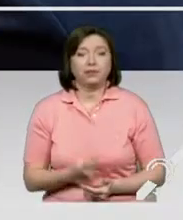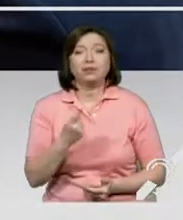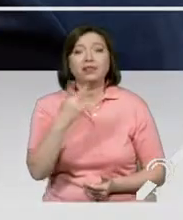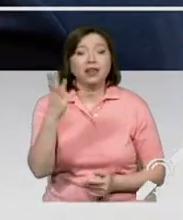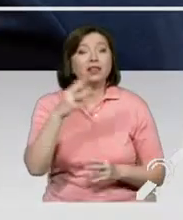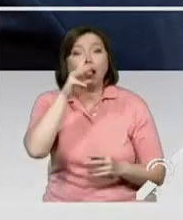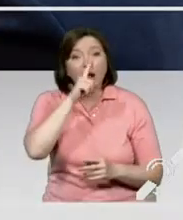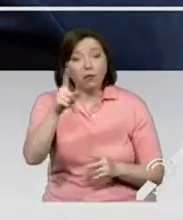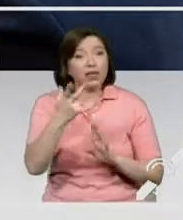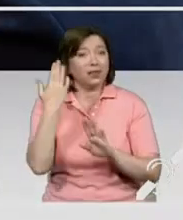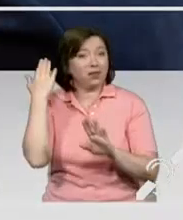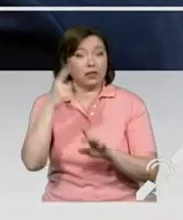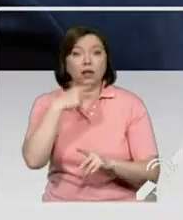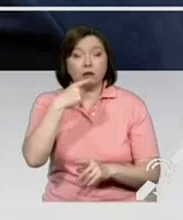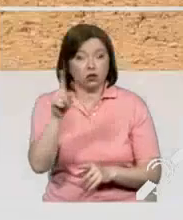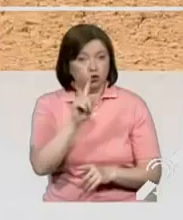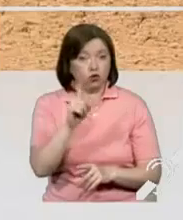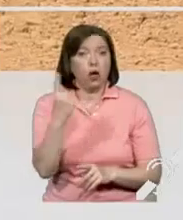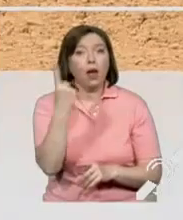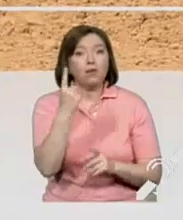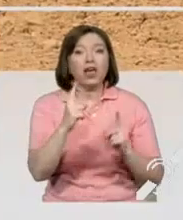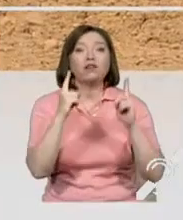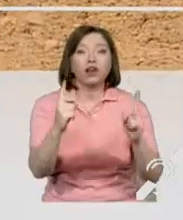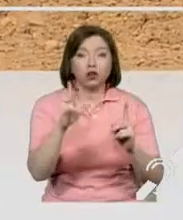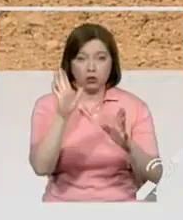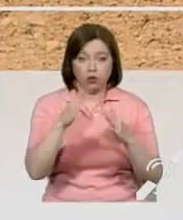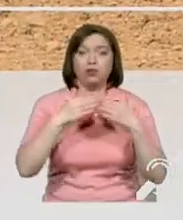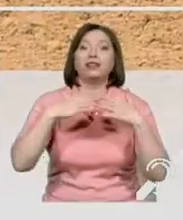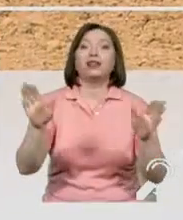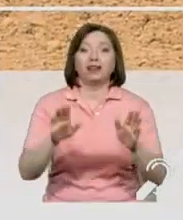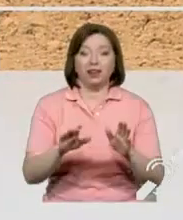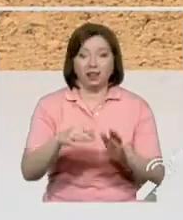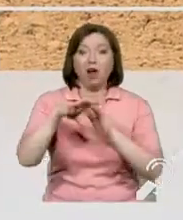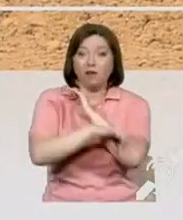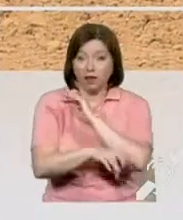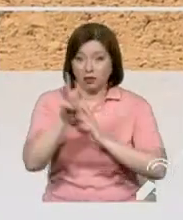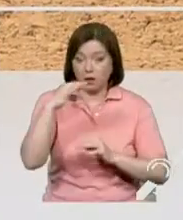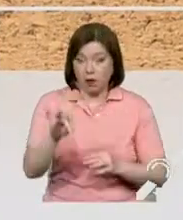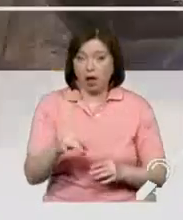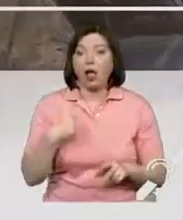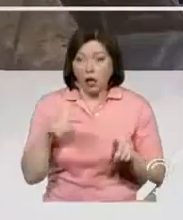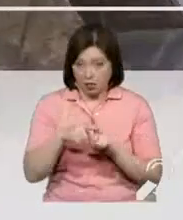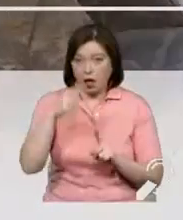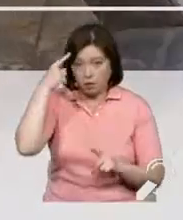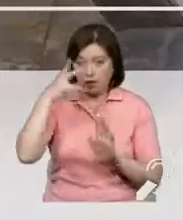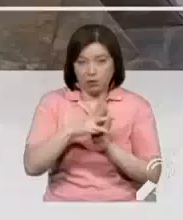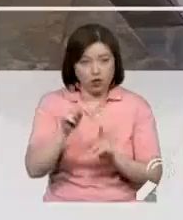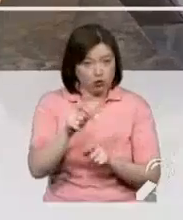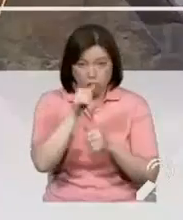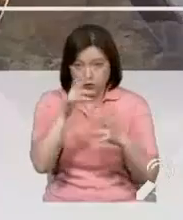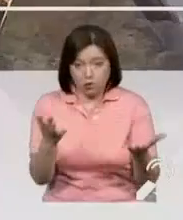luni în urmă ați anunțat că prima porțiune poate fi deschisă la sfârșitul lunii mai Să înțelegem că ea nu va fi deschisă